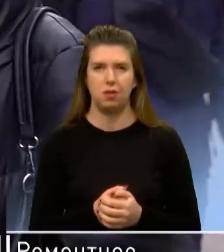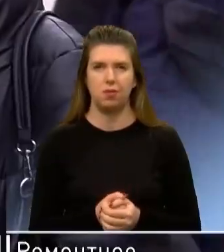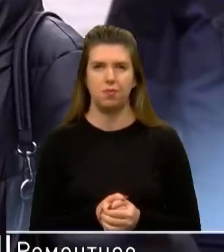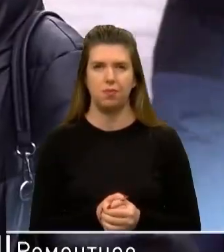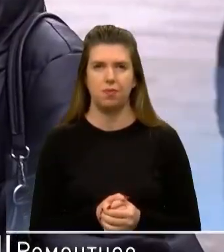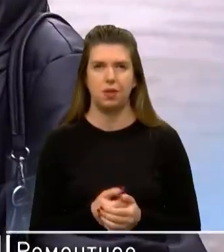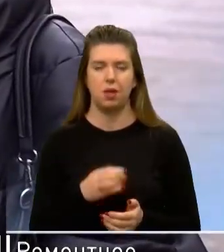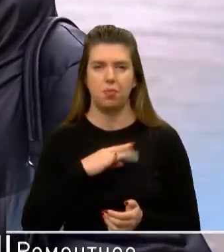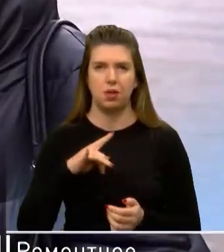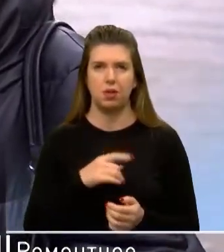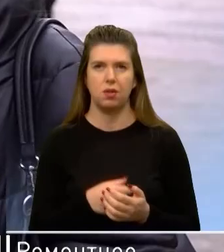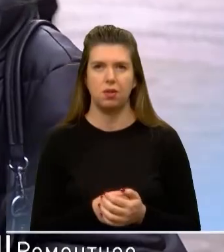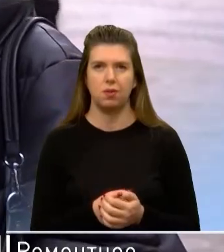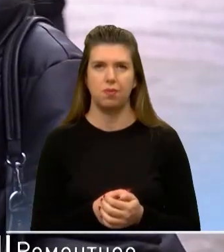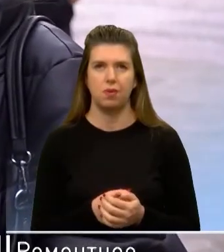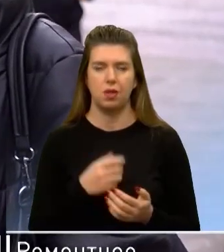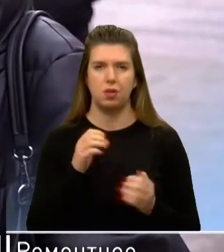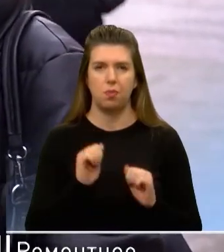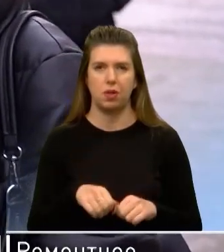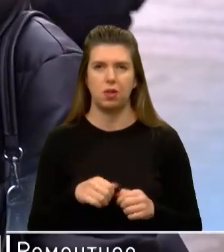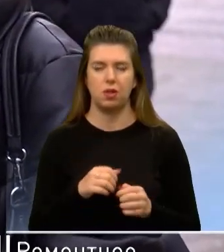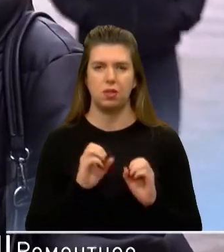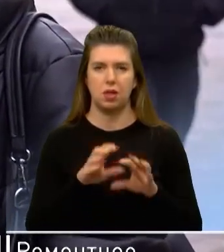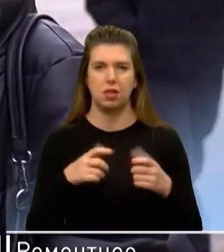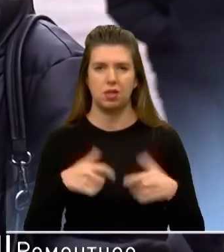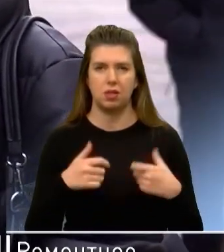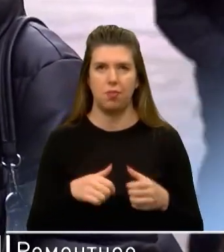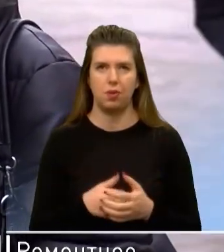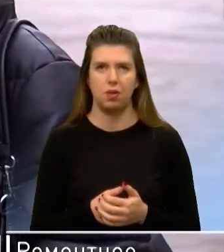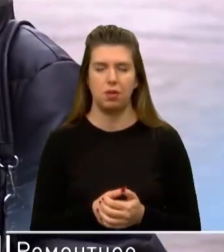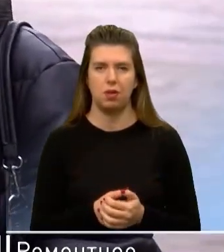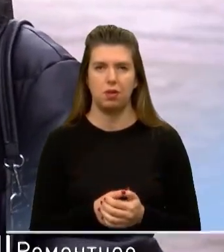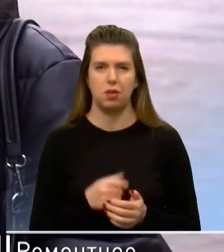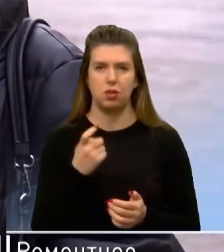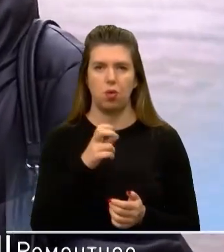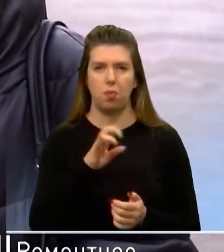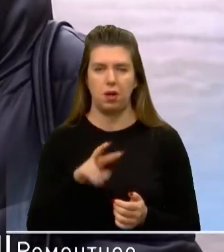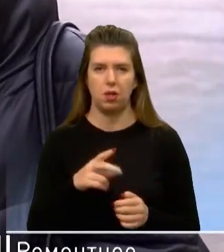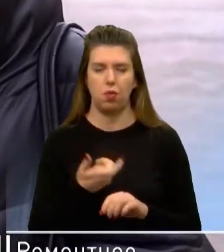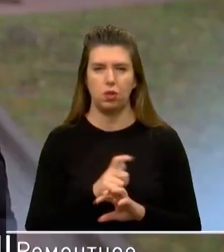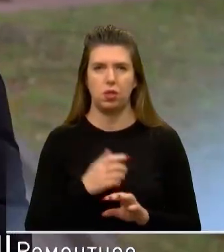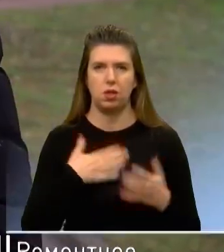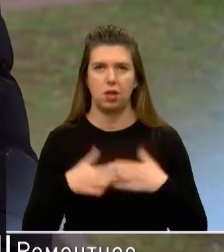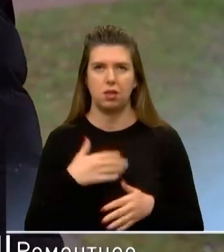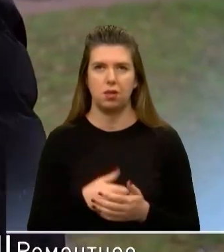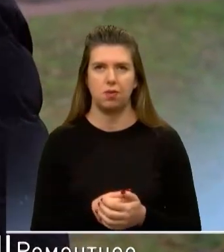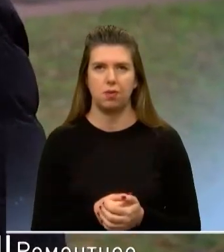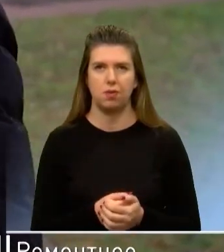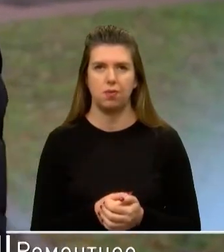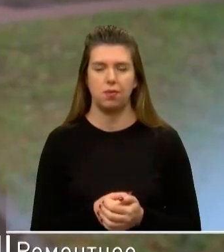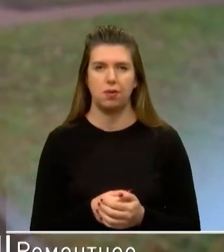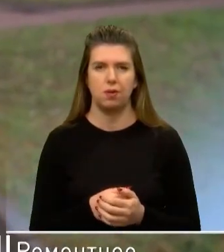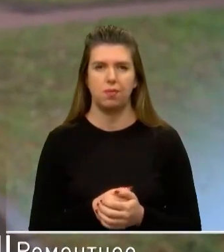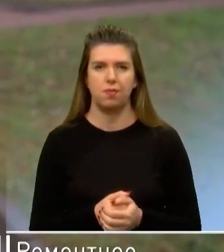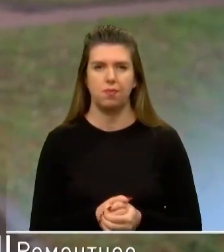двух недель мы с ма одногруппницей смогли взять риторику и я английски на 100 баллов Мы очень этому рады 100 моей